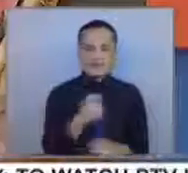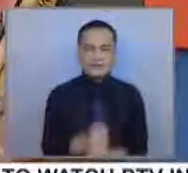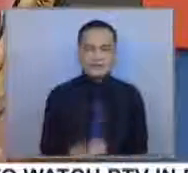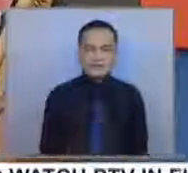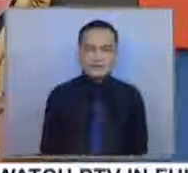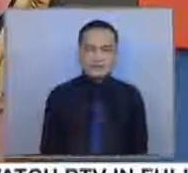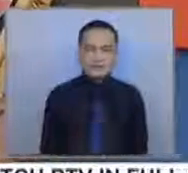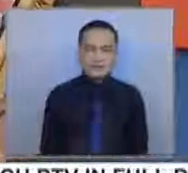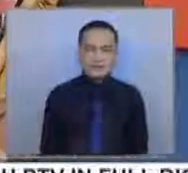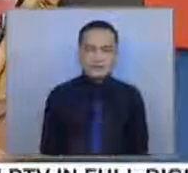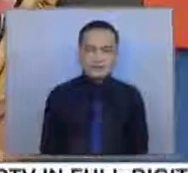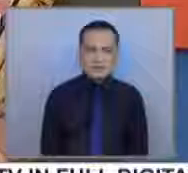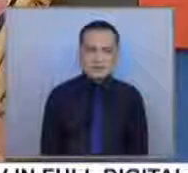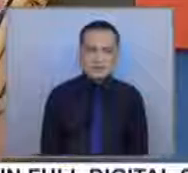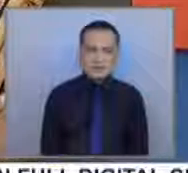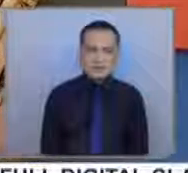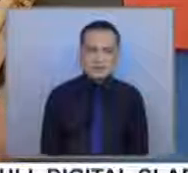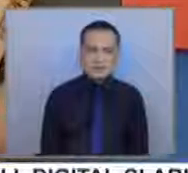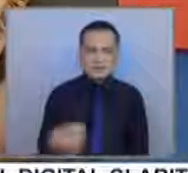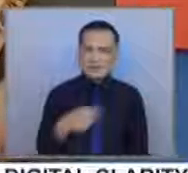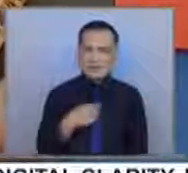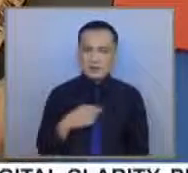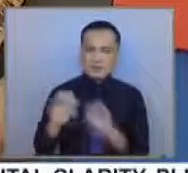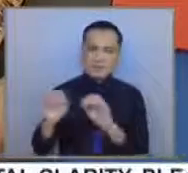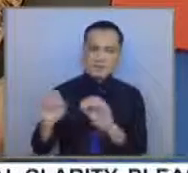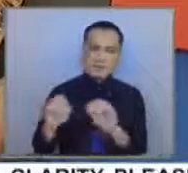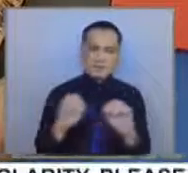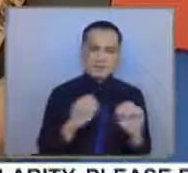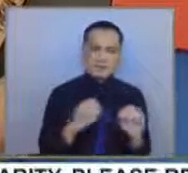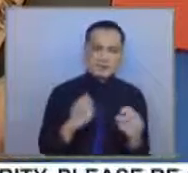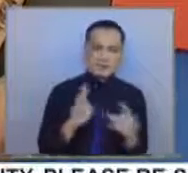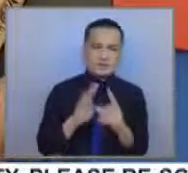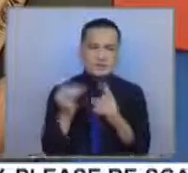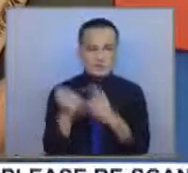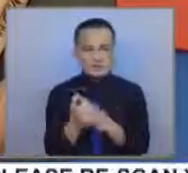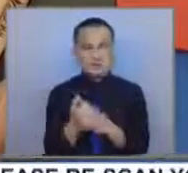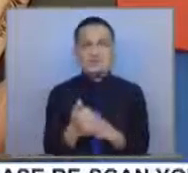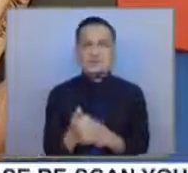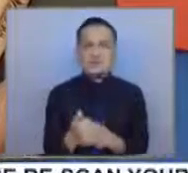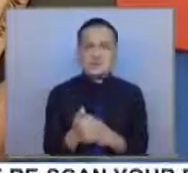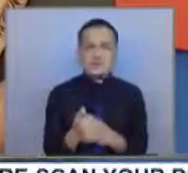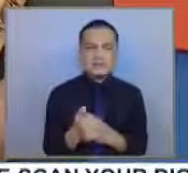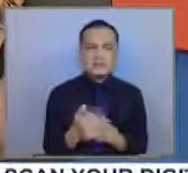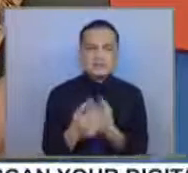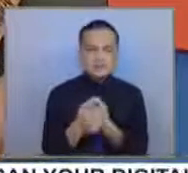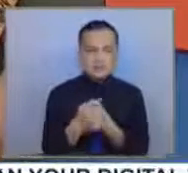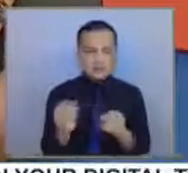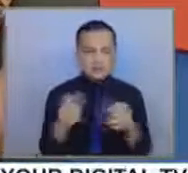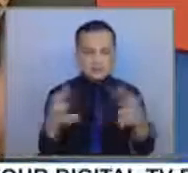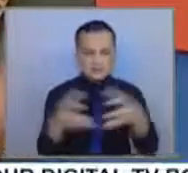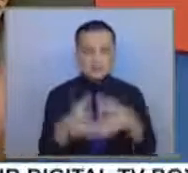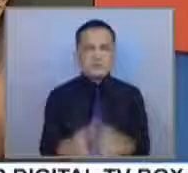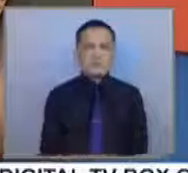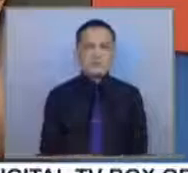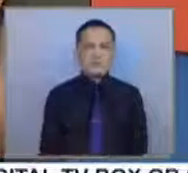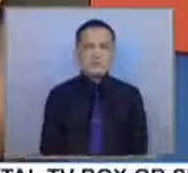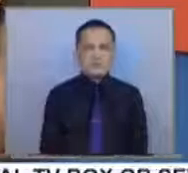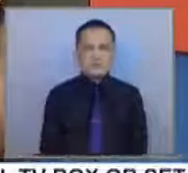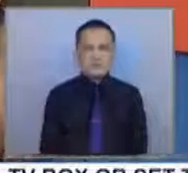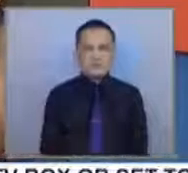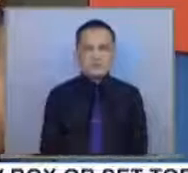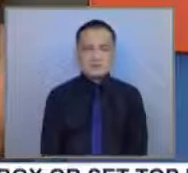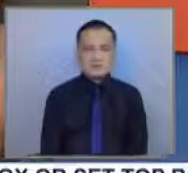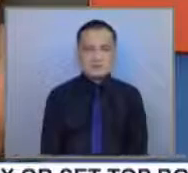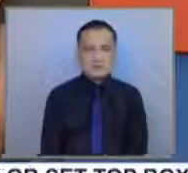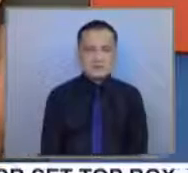Kami po yung mga nagtuturo sa mga barangay security force. Oh! As naging ano rin po ako sa ano sa